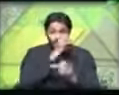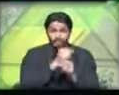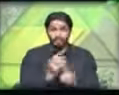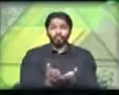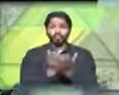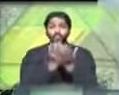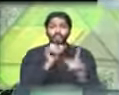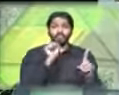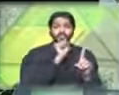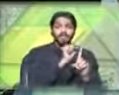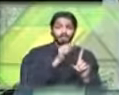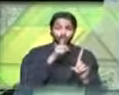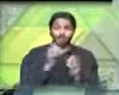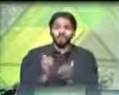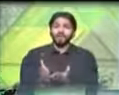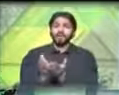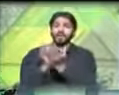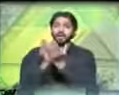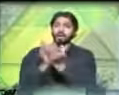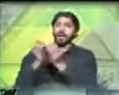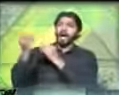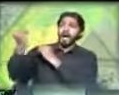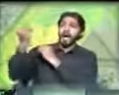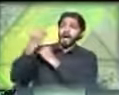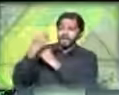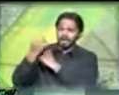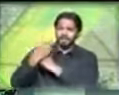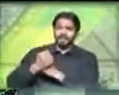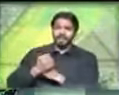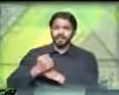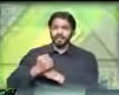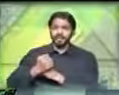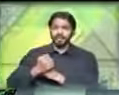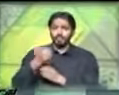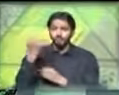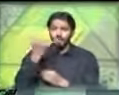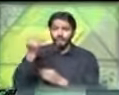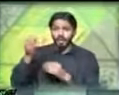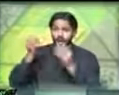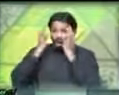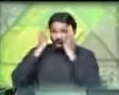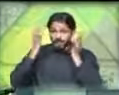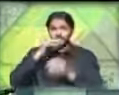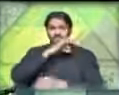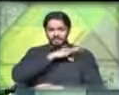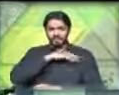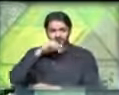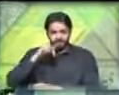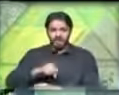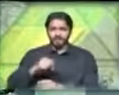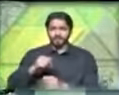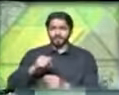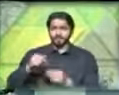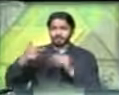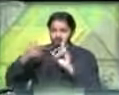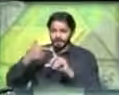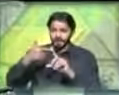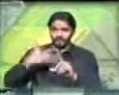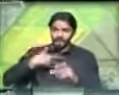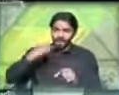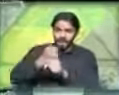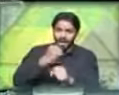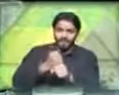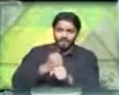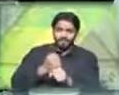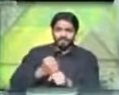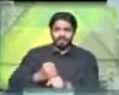عليه وسلم، عليه الصلاة والسلام. ده تأصيل مهم لإخواني وأحبابي وأبنائي من طلبة العلم الصغار. تمام. يبقى الأول حبيبي في